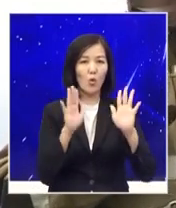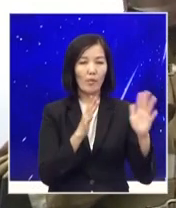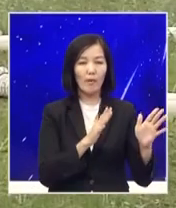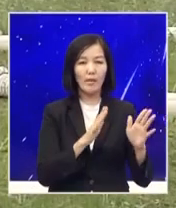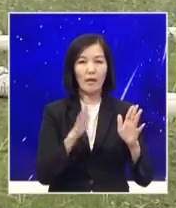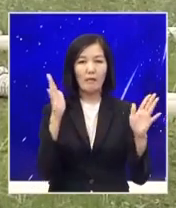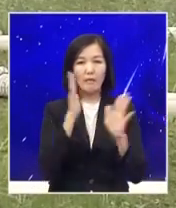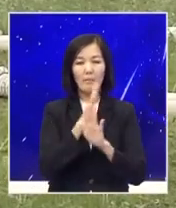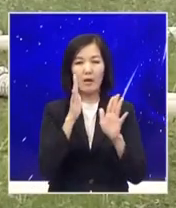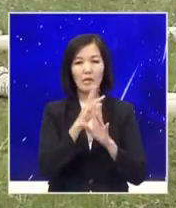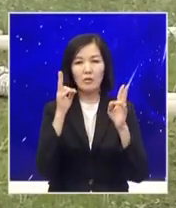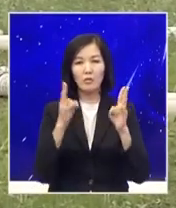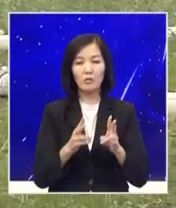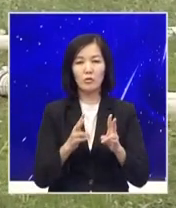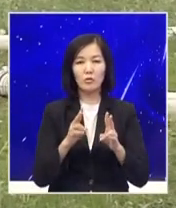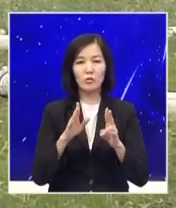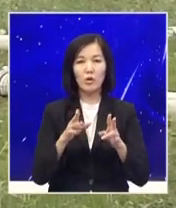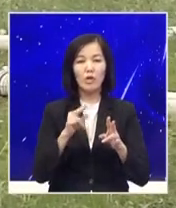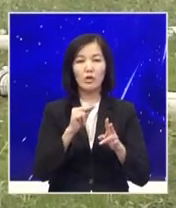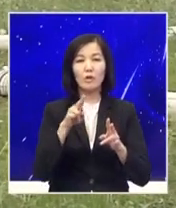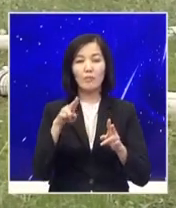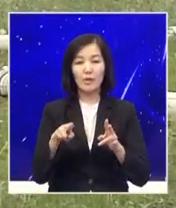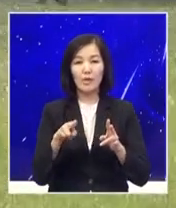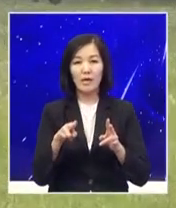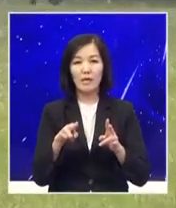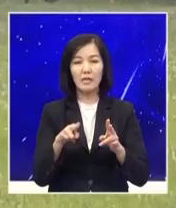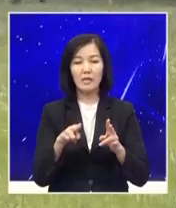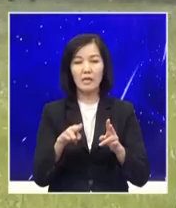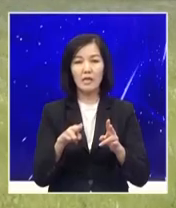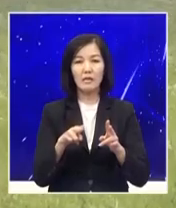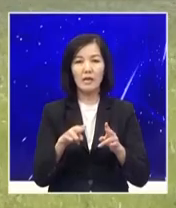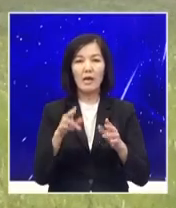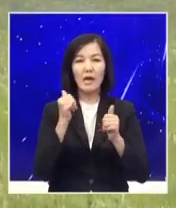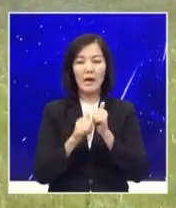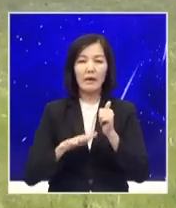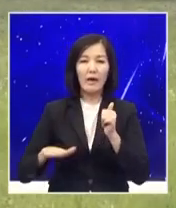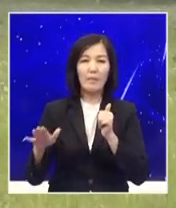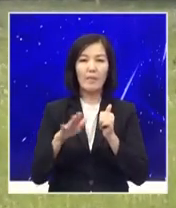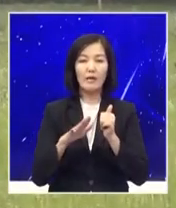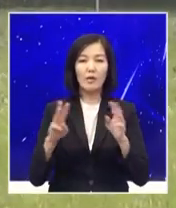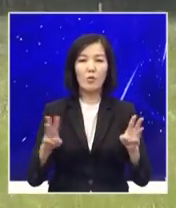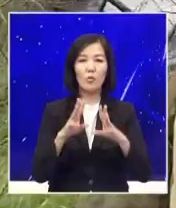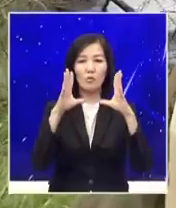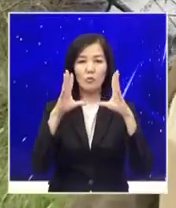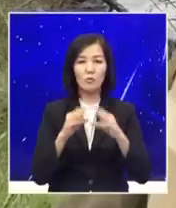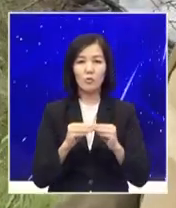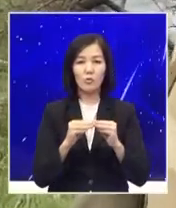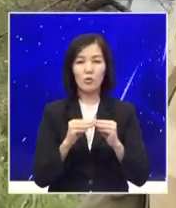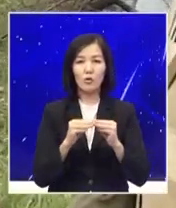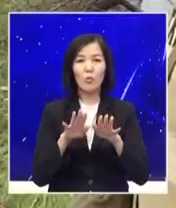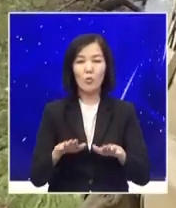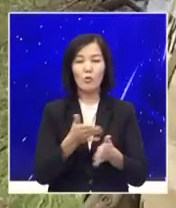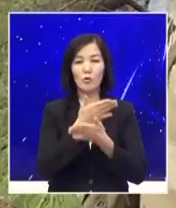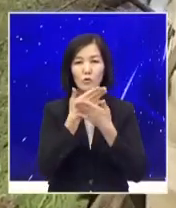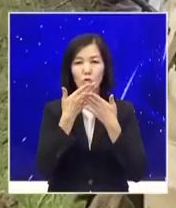тосын мінезіне төтенше жағдай қызметкерлерінің тосылып қалуы әр аймақта өрт сөндіру бекеттерінің жоқтығы да себеп болып тұр.